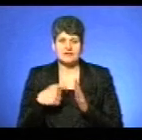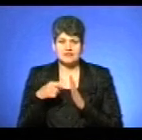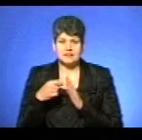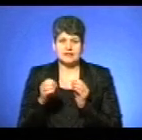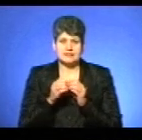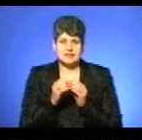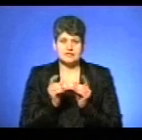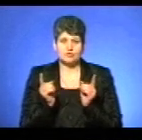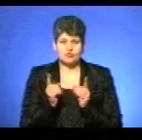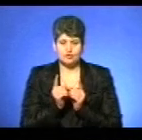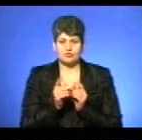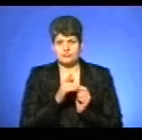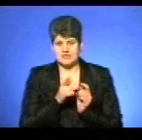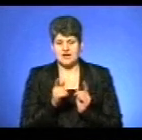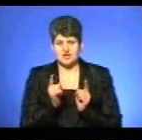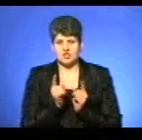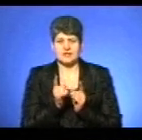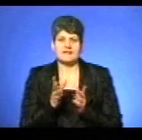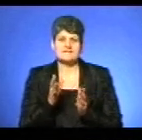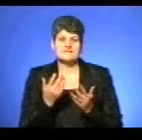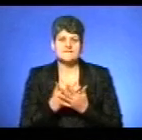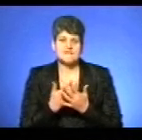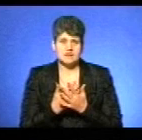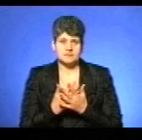10 короткометражних фільмів.